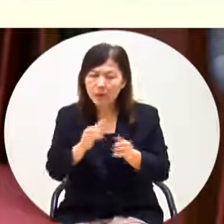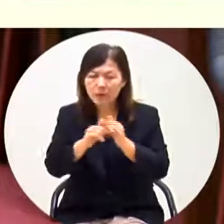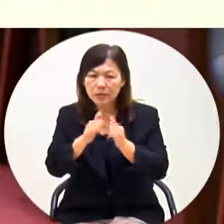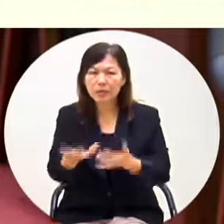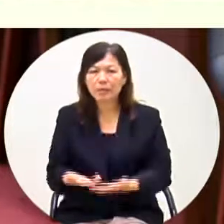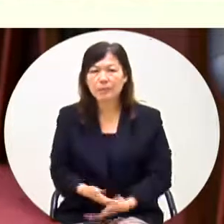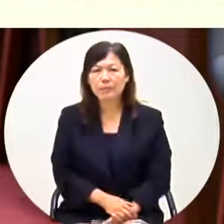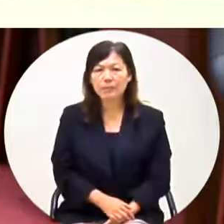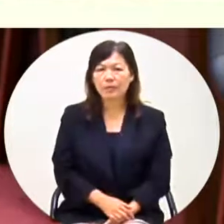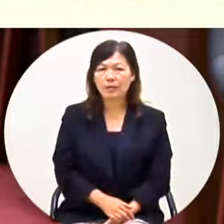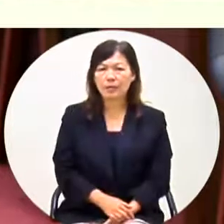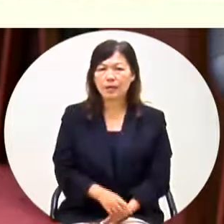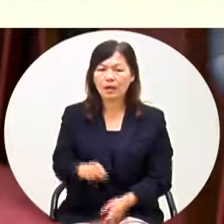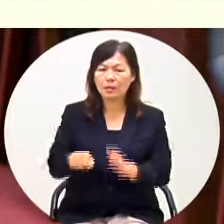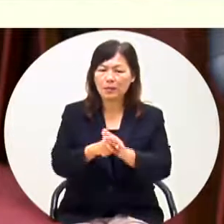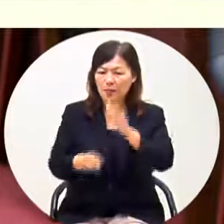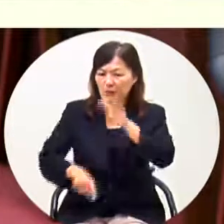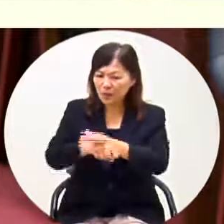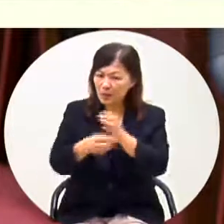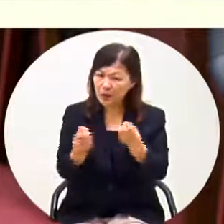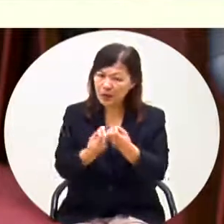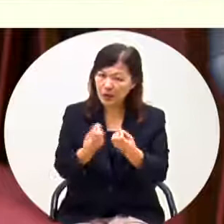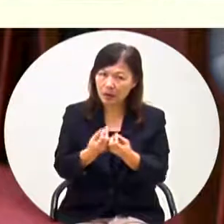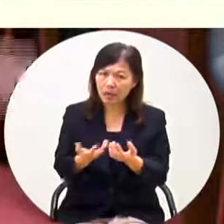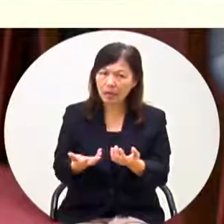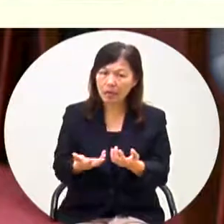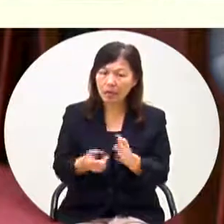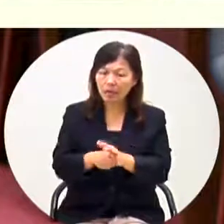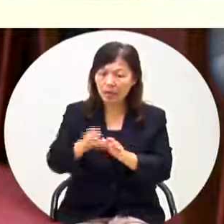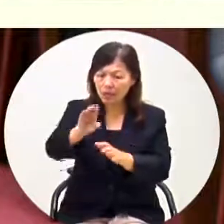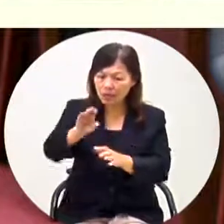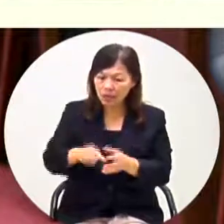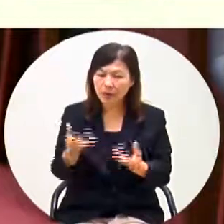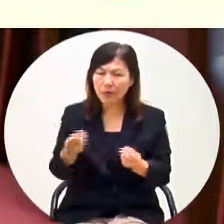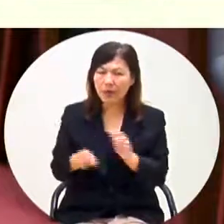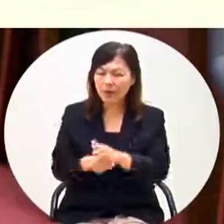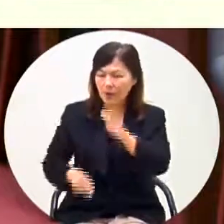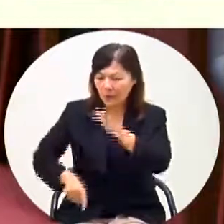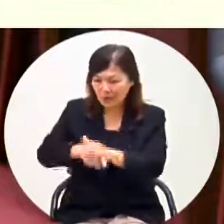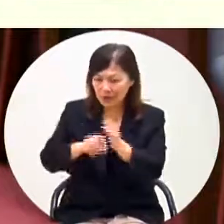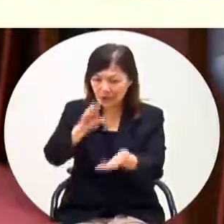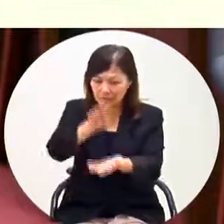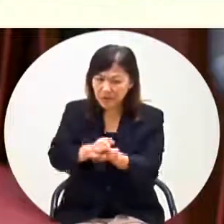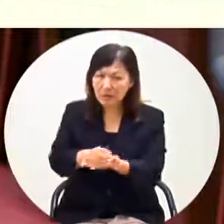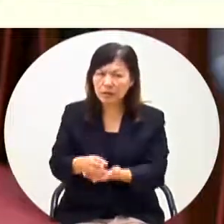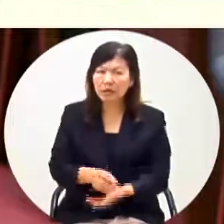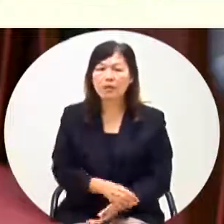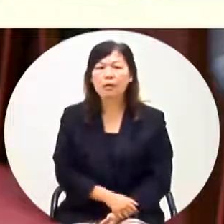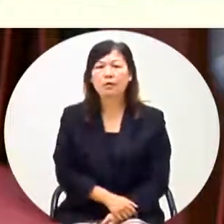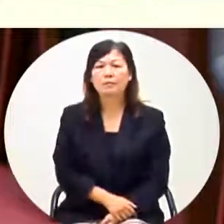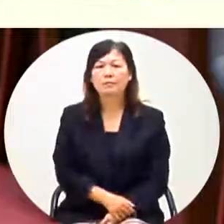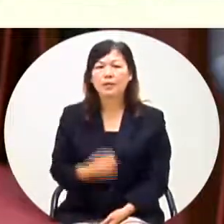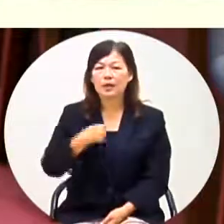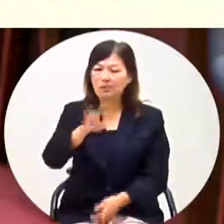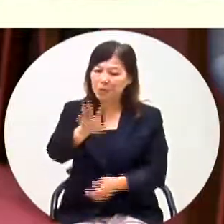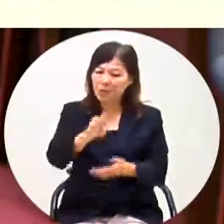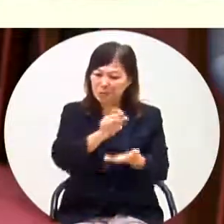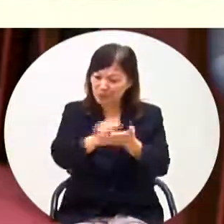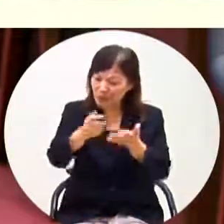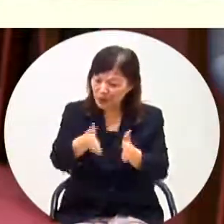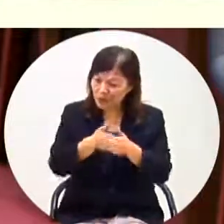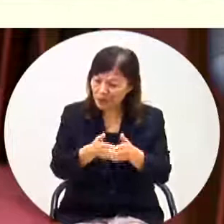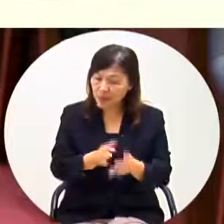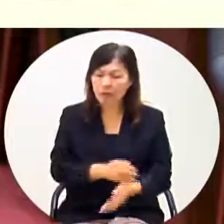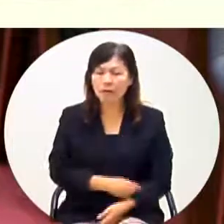了，因为没有规划停车位违停了。局长你要不要开单？要不要交代大社派出